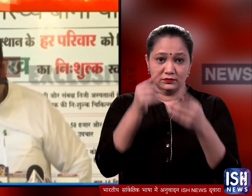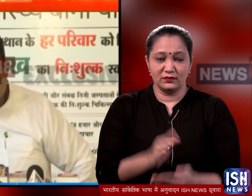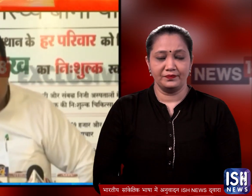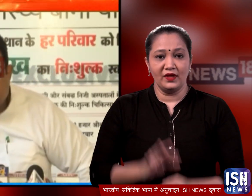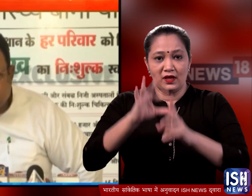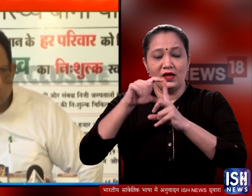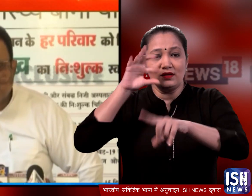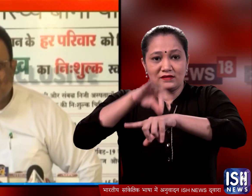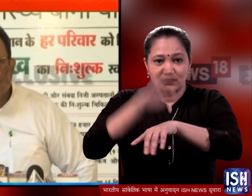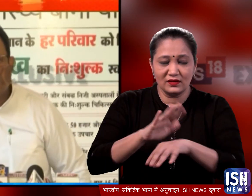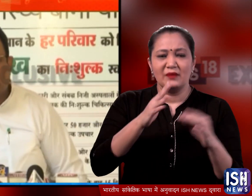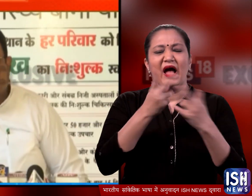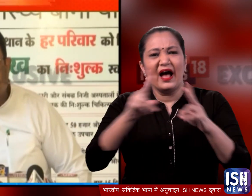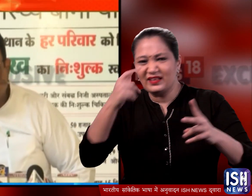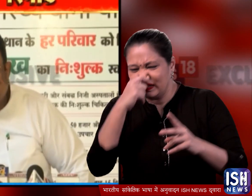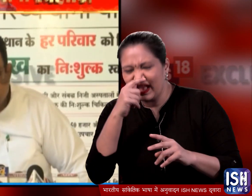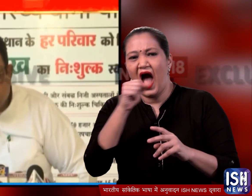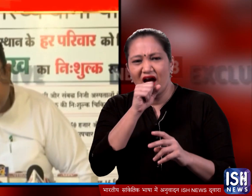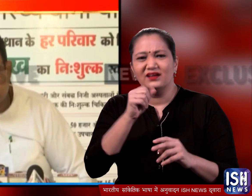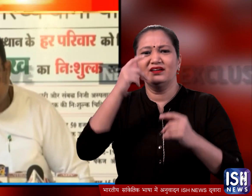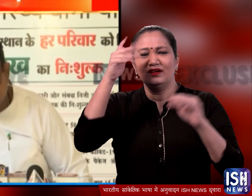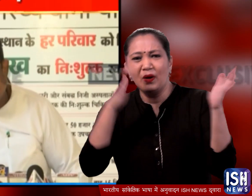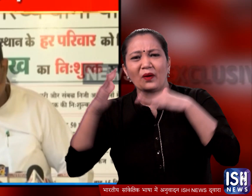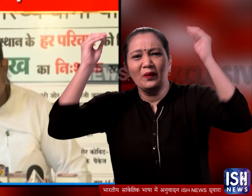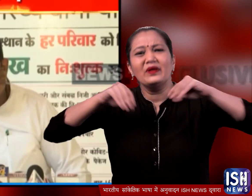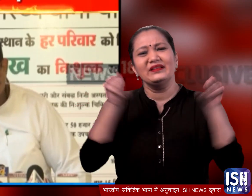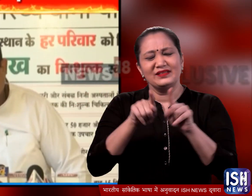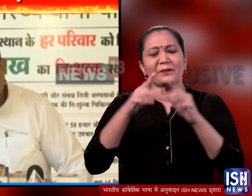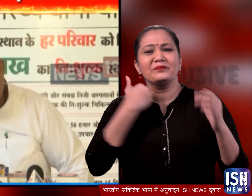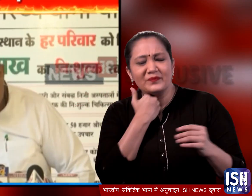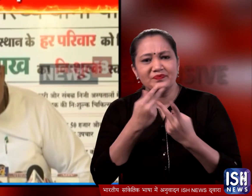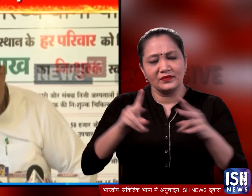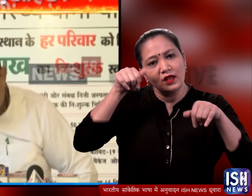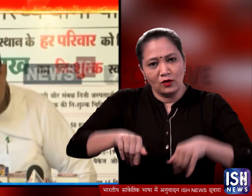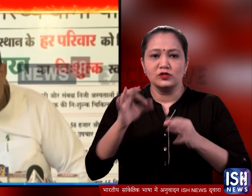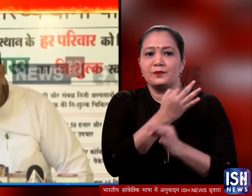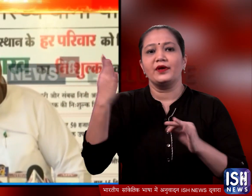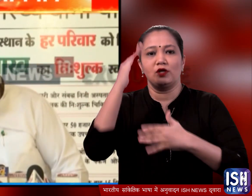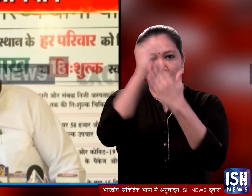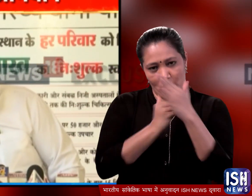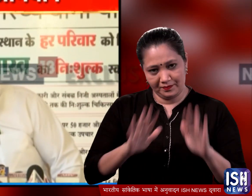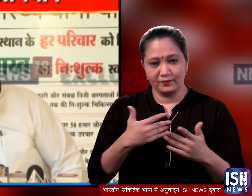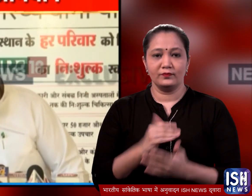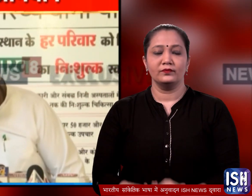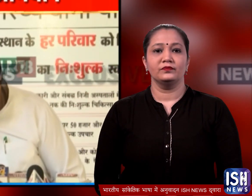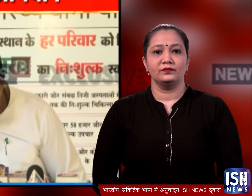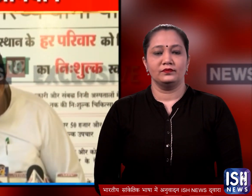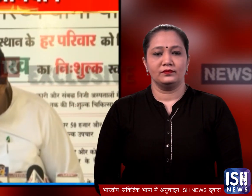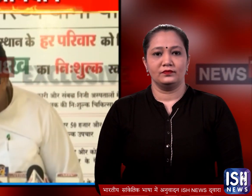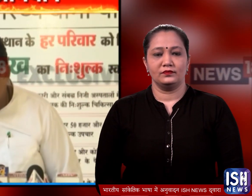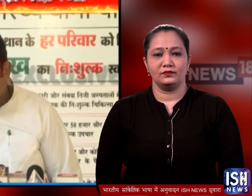डेंगू के खिलाफ और मौसमी बीमारियों के खिलाफ विशेष अभियान विभाग के द्वारा चलाया जाए। उसके